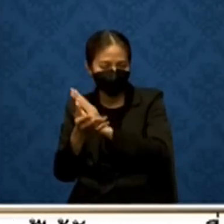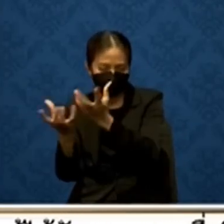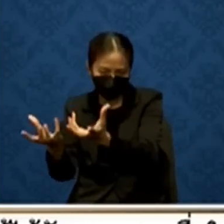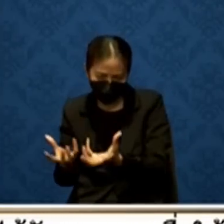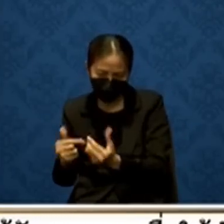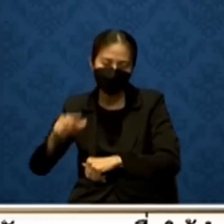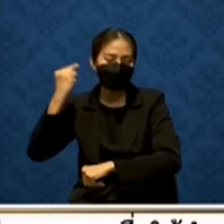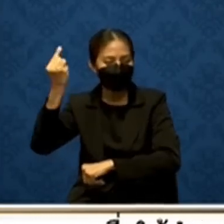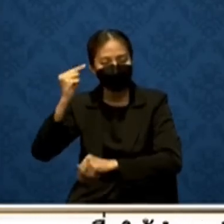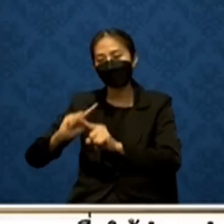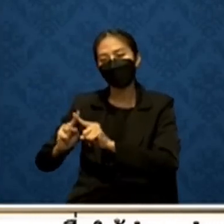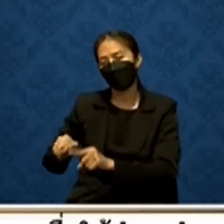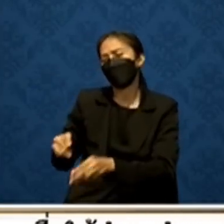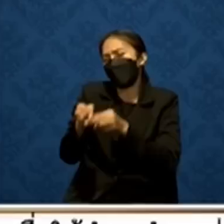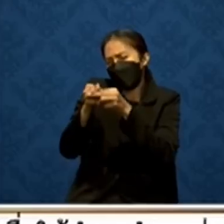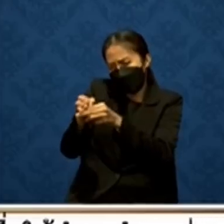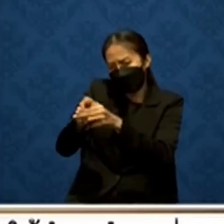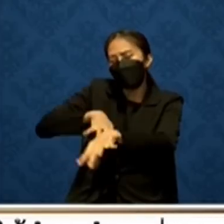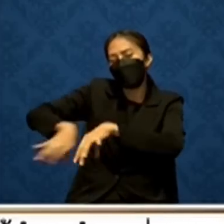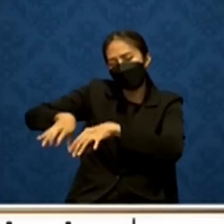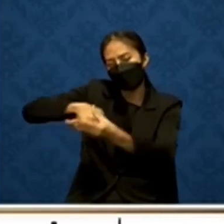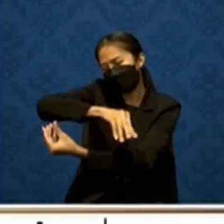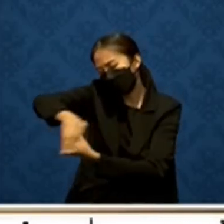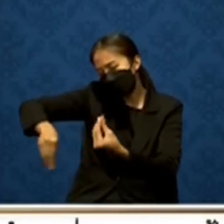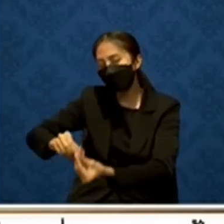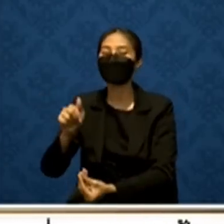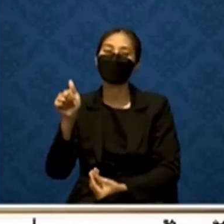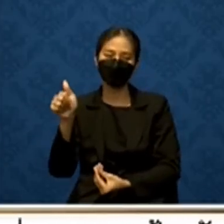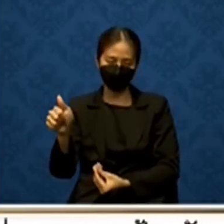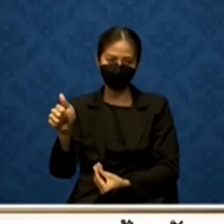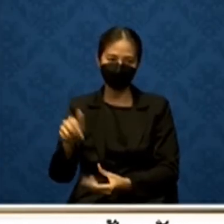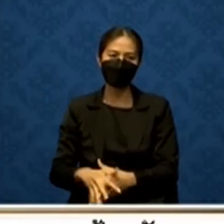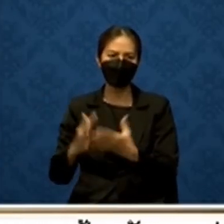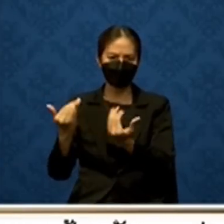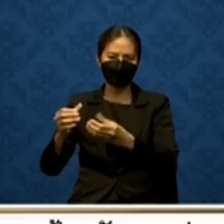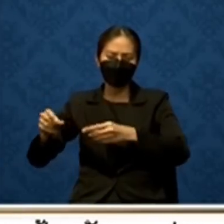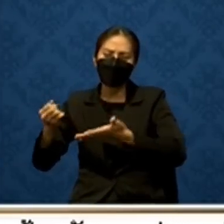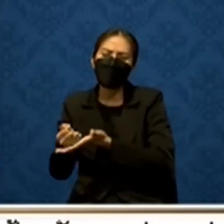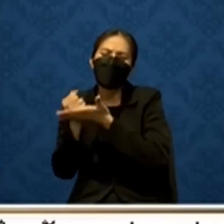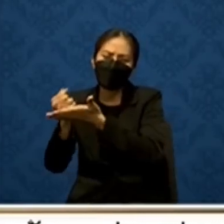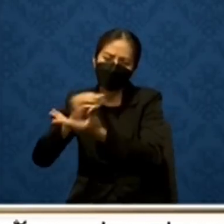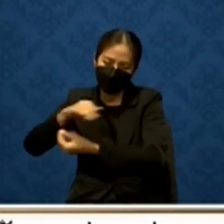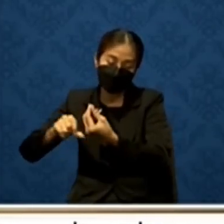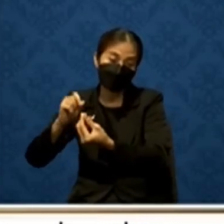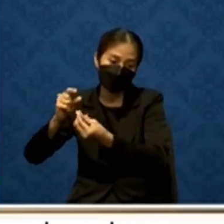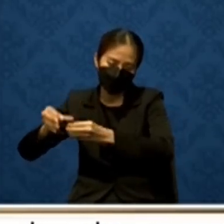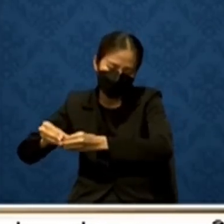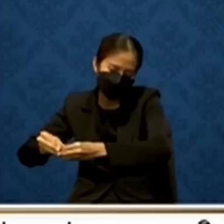ทองเที่ยวท้องถนของเขาก็ทำได้หมดอันนี้คือการหะเบิดเชฐกิจ 7,